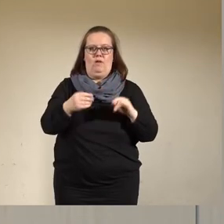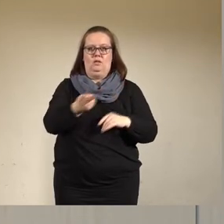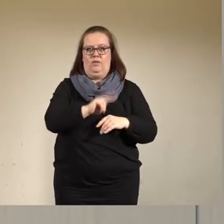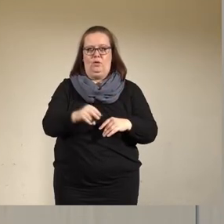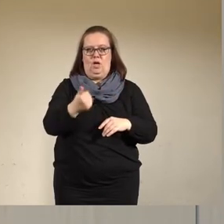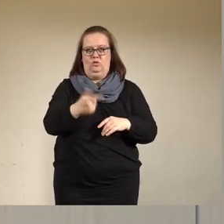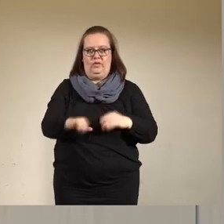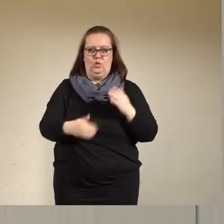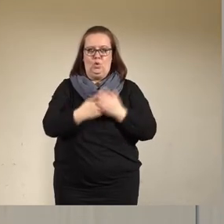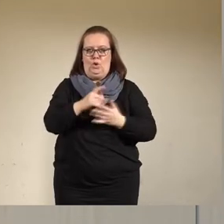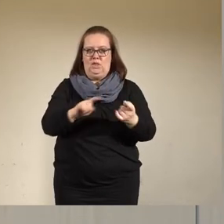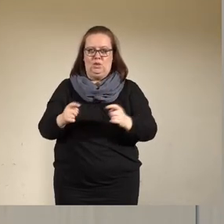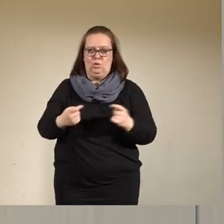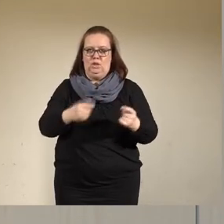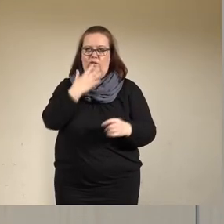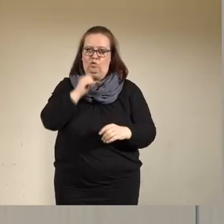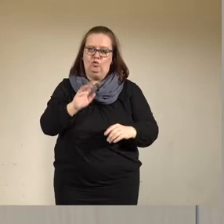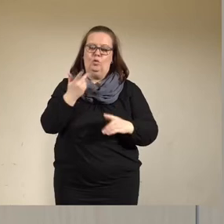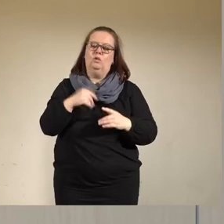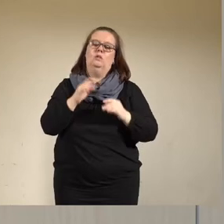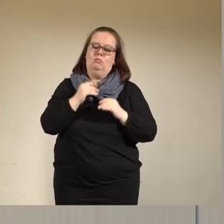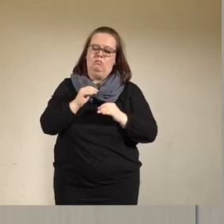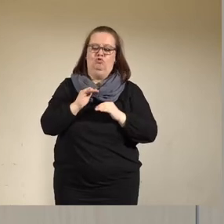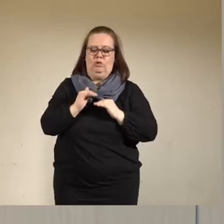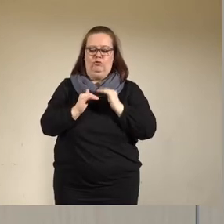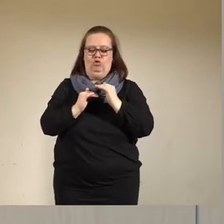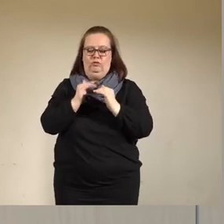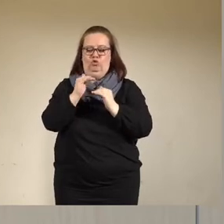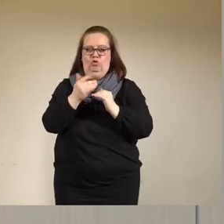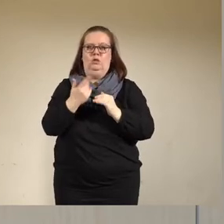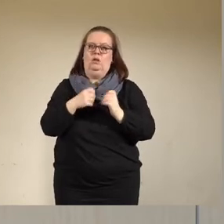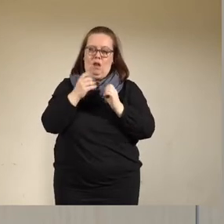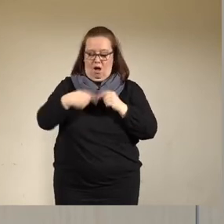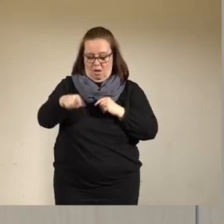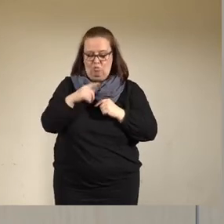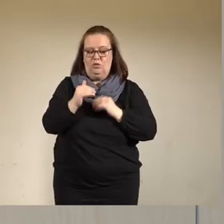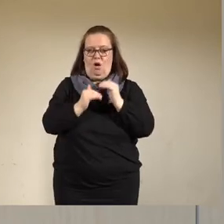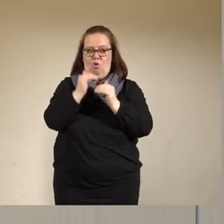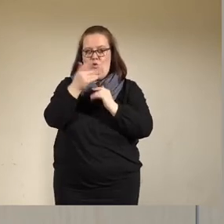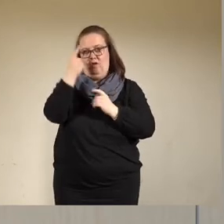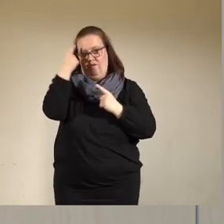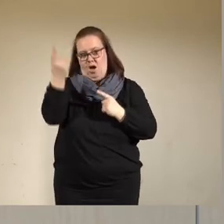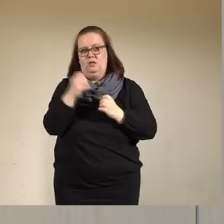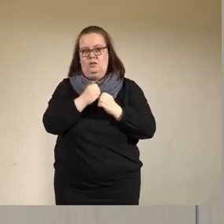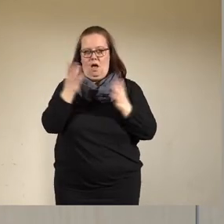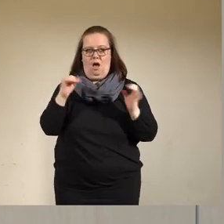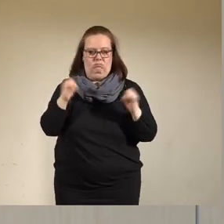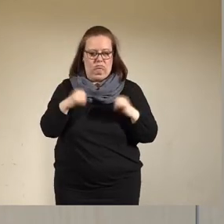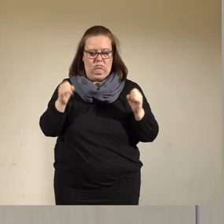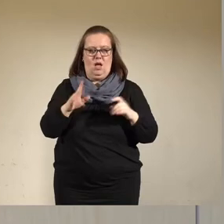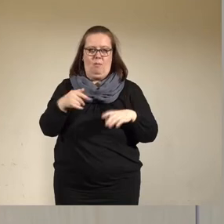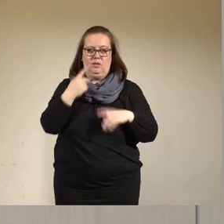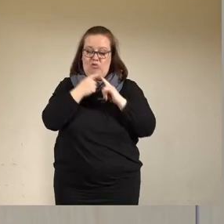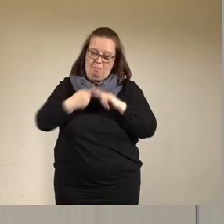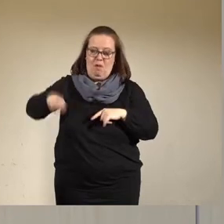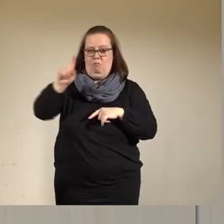neu diskutieren werden, dass eine moderate Erhöhung in Dresden sicher bevorsteht. Das ist Einigkeit. Aber wir